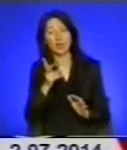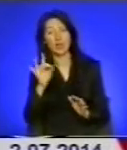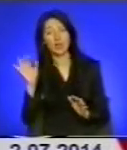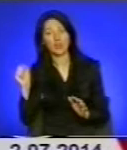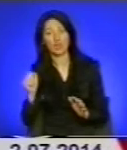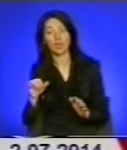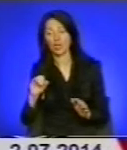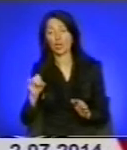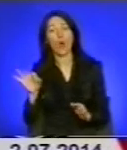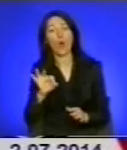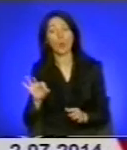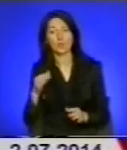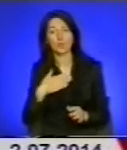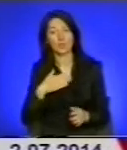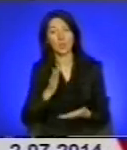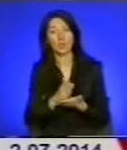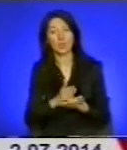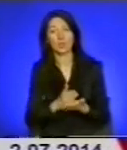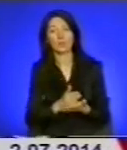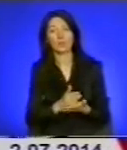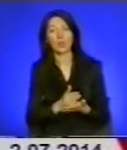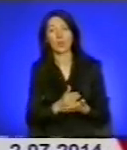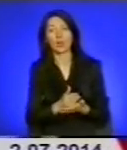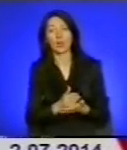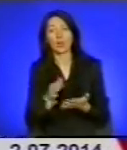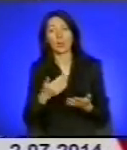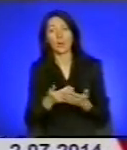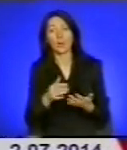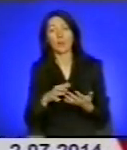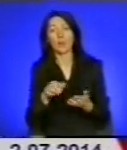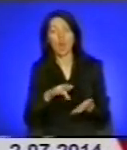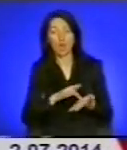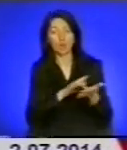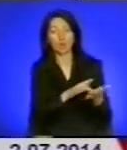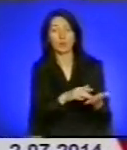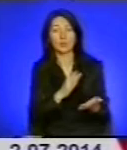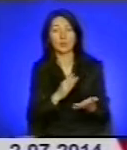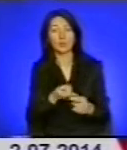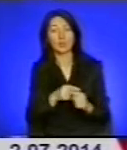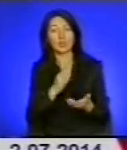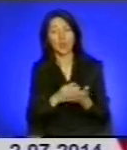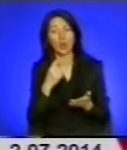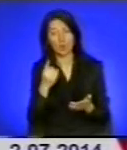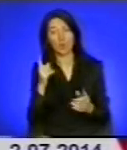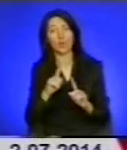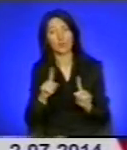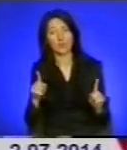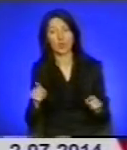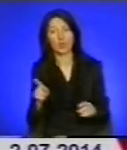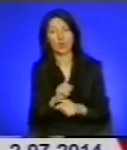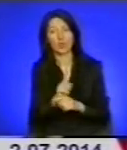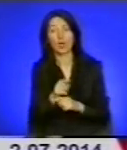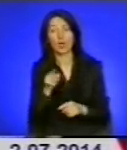тому що в нас є порядці з ким господарством туризмом це є одна з резинок в Тернопілля і печери в нас має більше